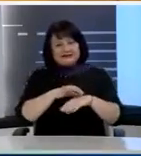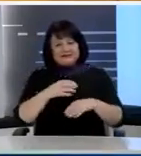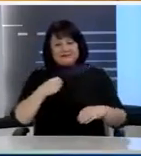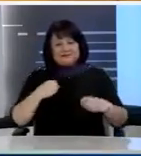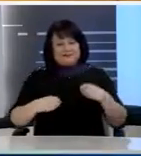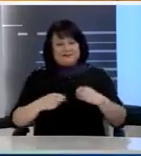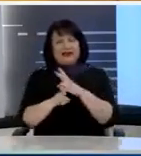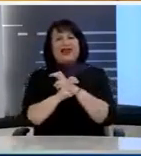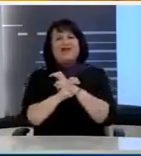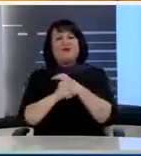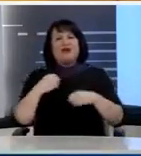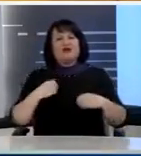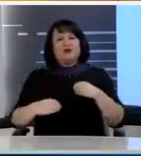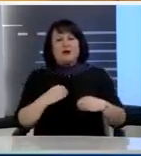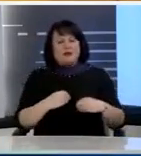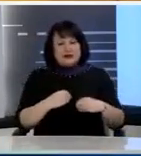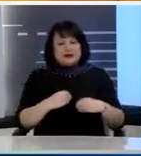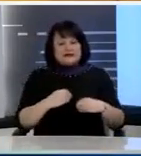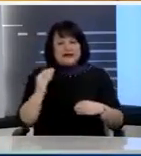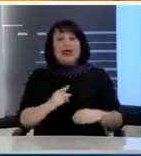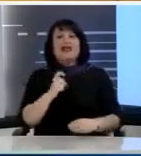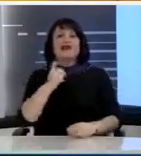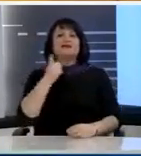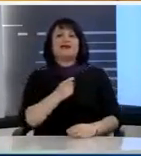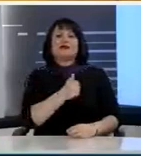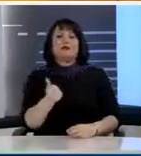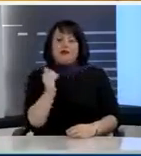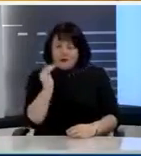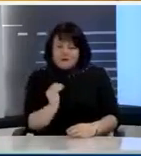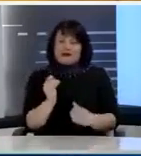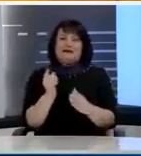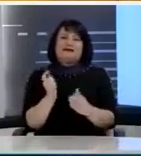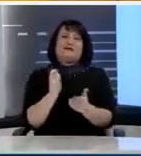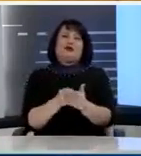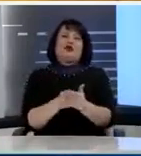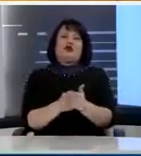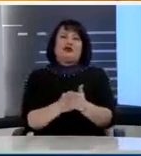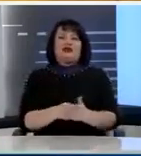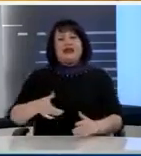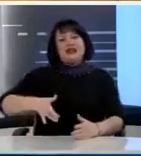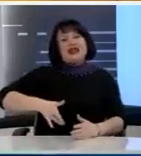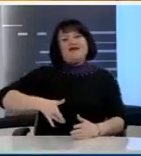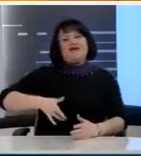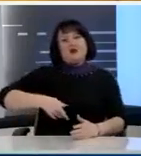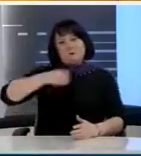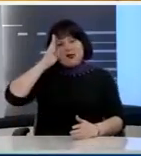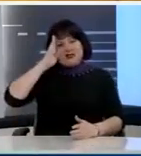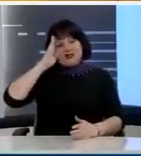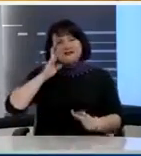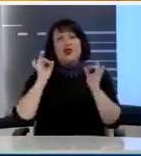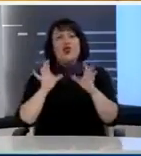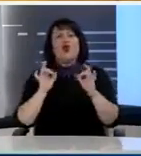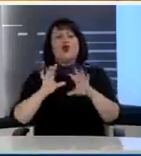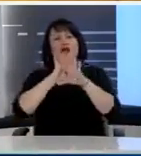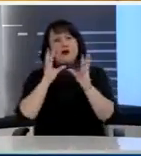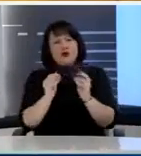από 25% συμμετοχή στα φάρμακά τους την έπαιρναν 10% πλέον μέχρι και σήμερα. Οι νεφροπαθείς έπαιρναν δωρεάν όλα τα φάρμακα.